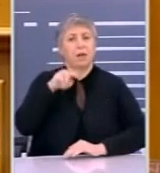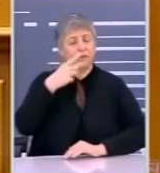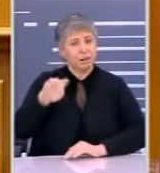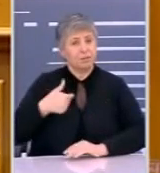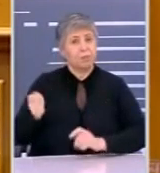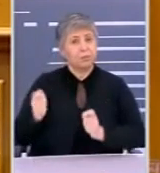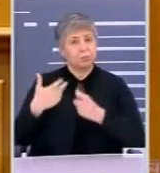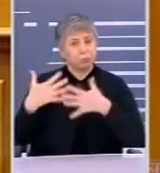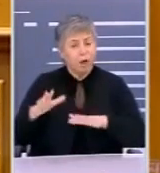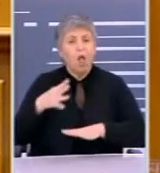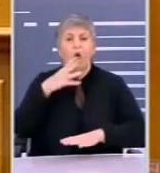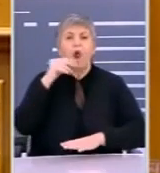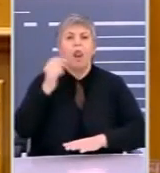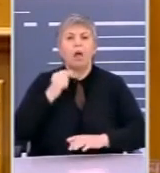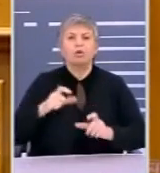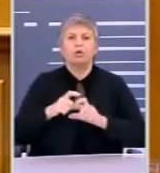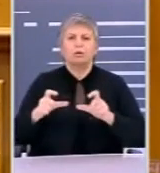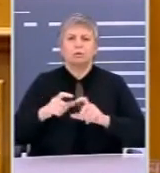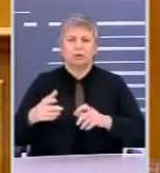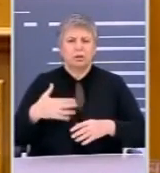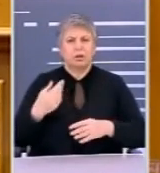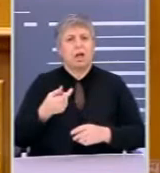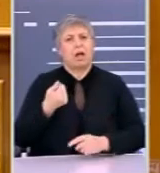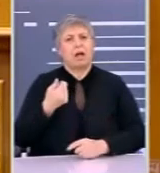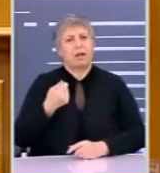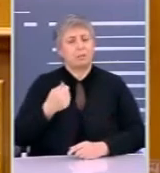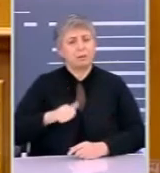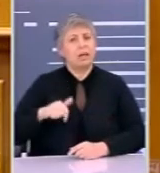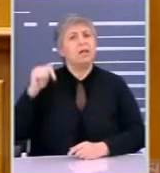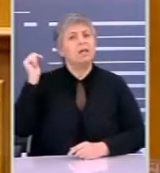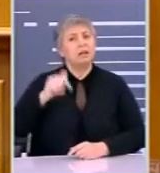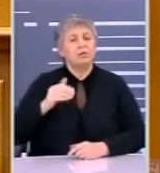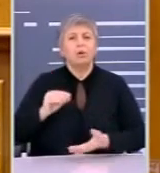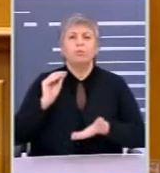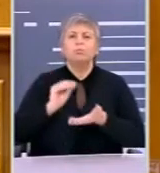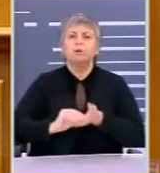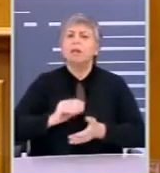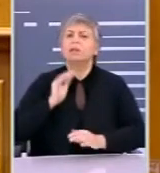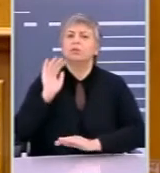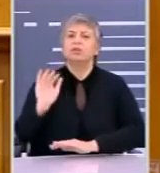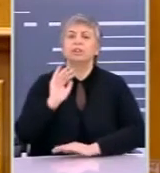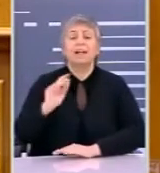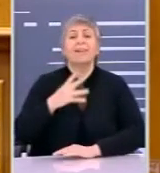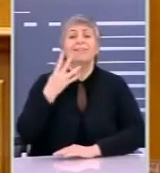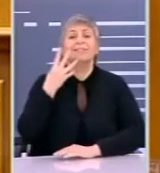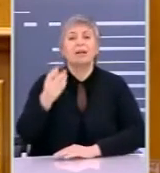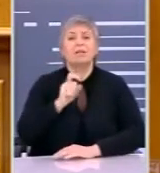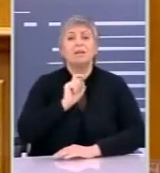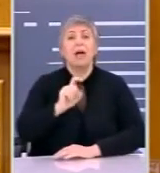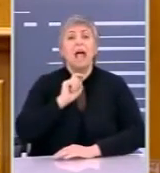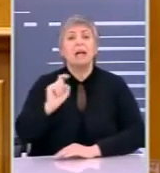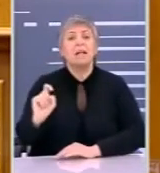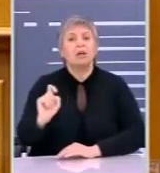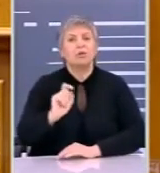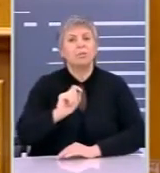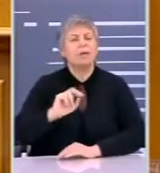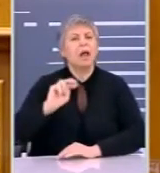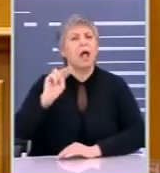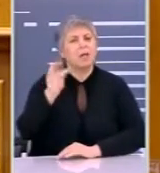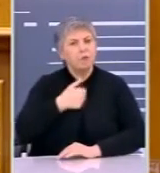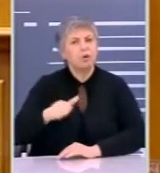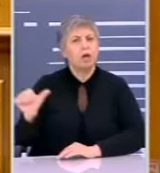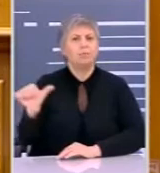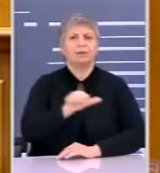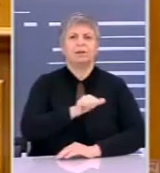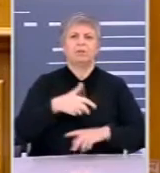πρόσφατης απόφασης του ελεκτικού συνεδρίου που του καταλογίζει την υποχρέωση επιστροφής 4 εκατομμυρίων προς το ελληνικό δημόσιο;